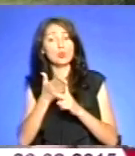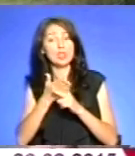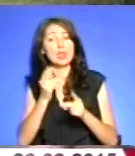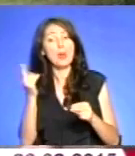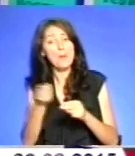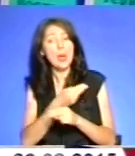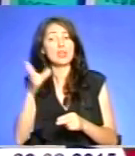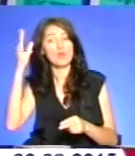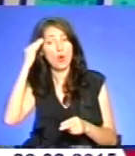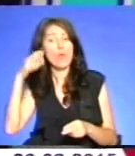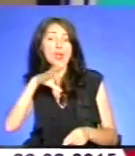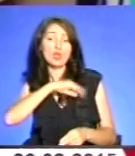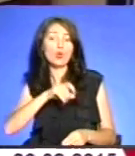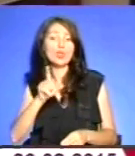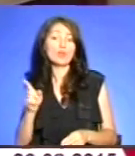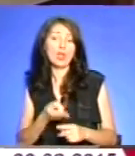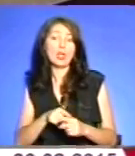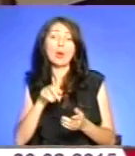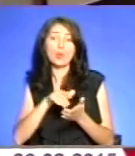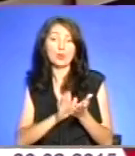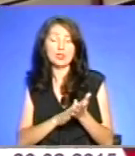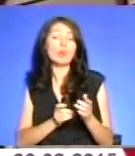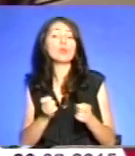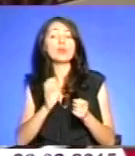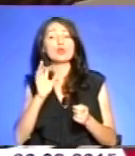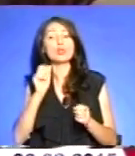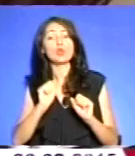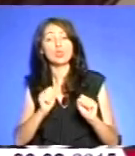тих людей. В управлінні соціального захисту